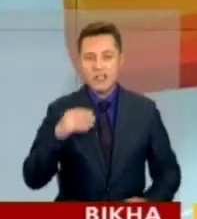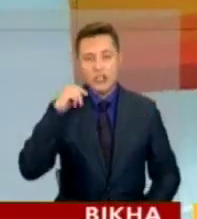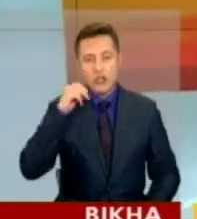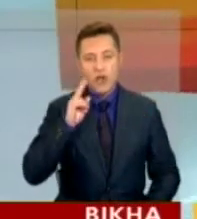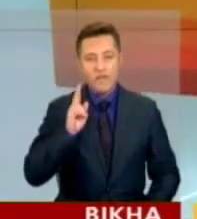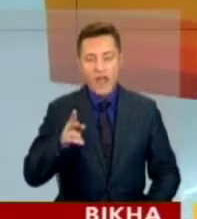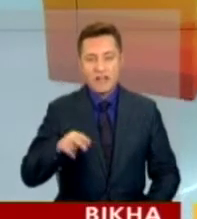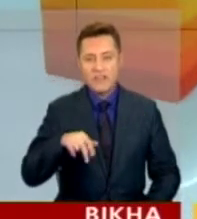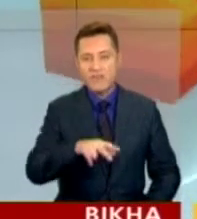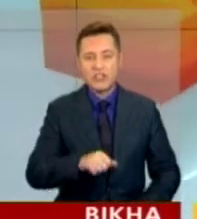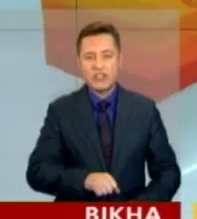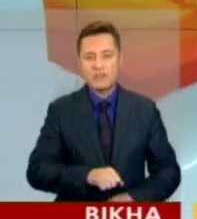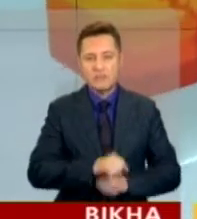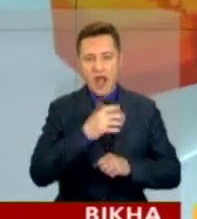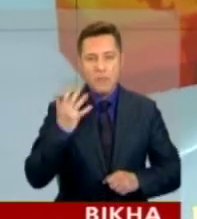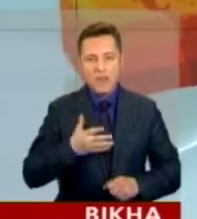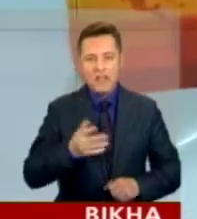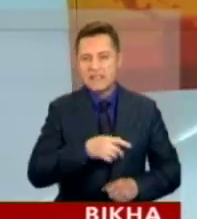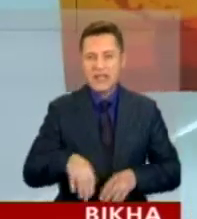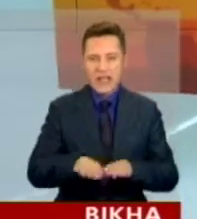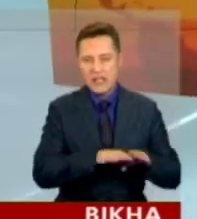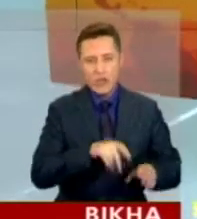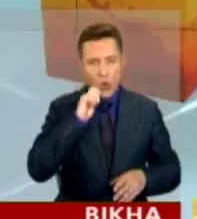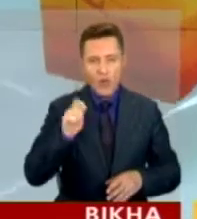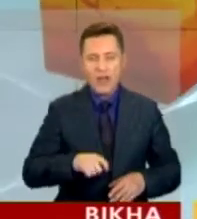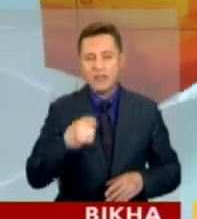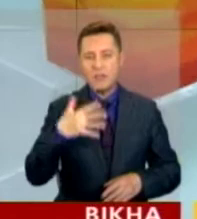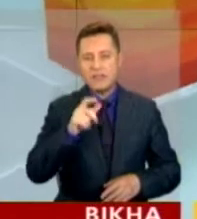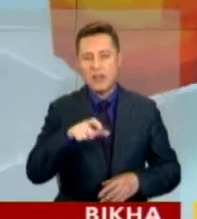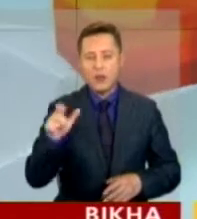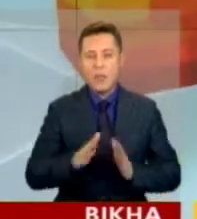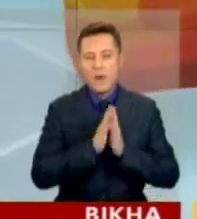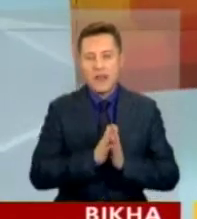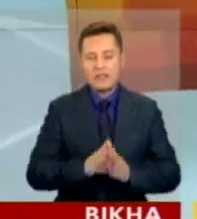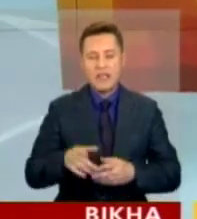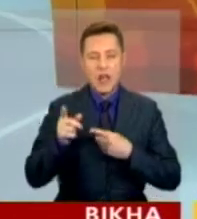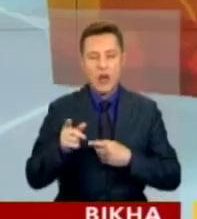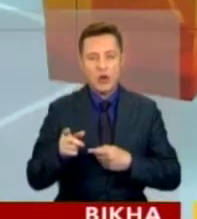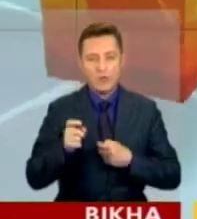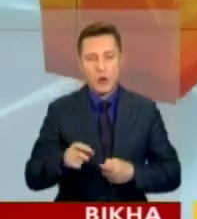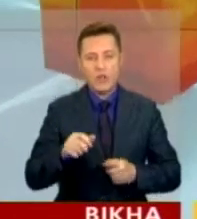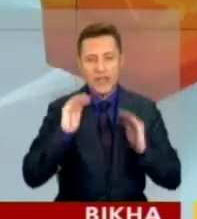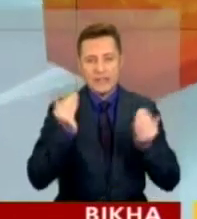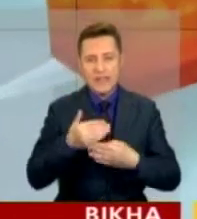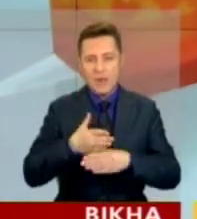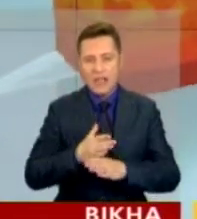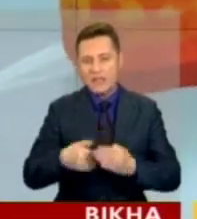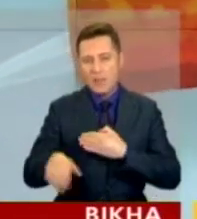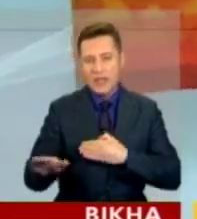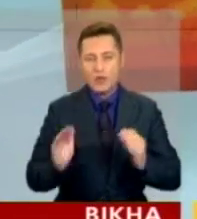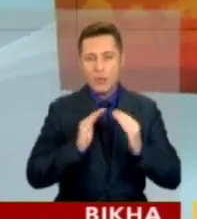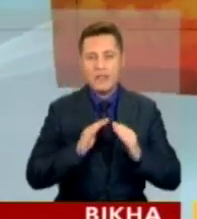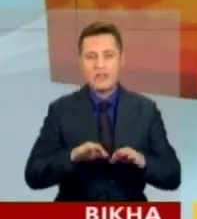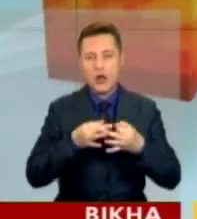Слов'янськ вийшов на мітинг за єдину Україну. Півсотні людей попросили озброєних сепаратистів покинути місто і розблокувати